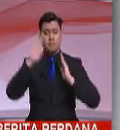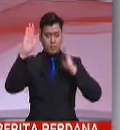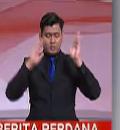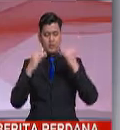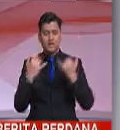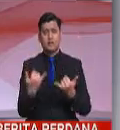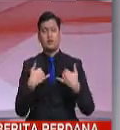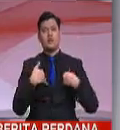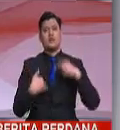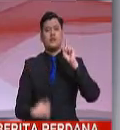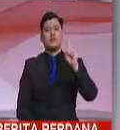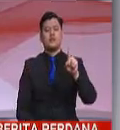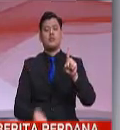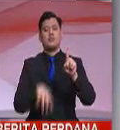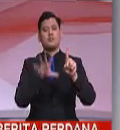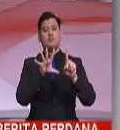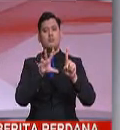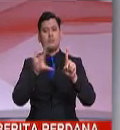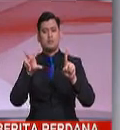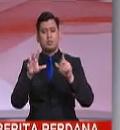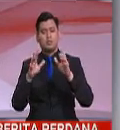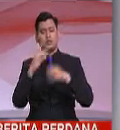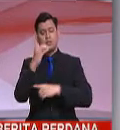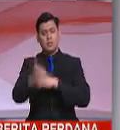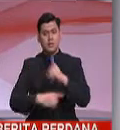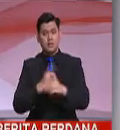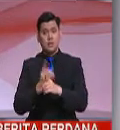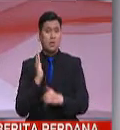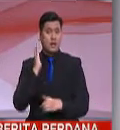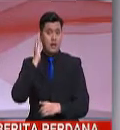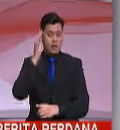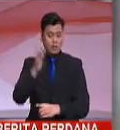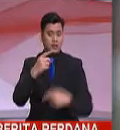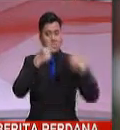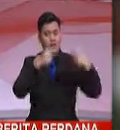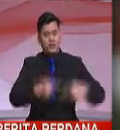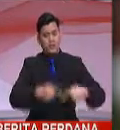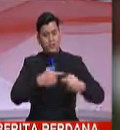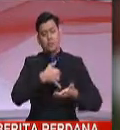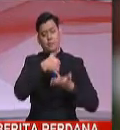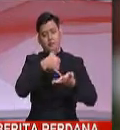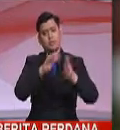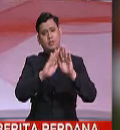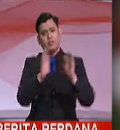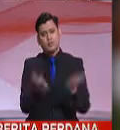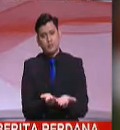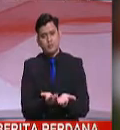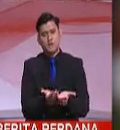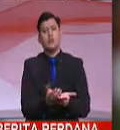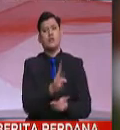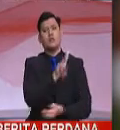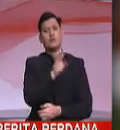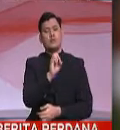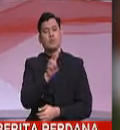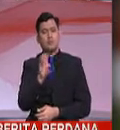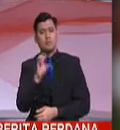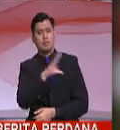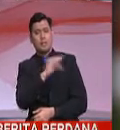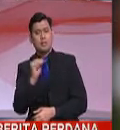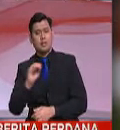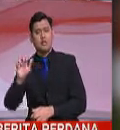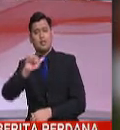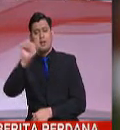kedudukan 153 dunia akan kembali meneruskan saingan kelayakan Piala Dunia 2022, Piala Asia 2023 pada